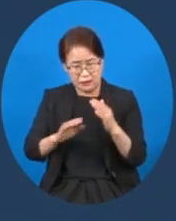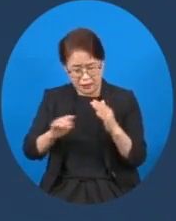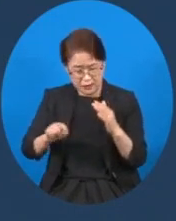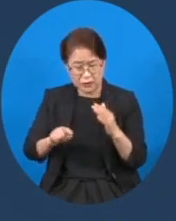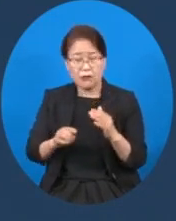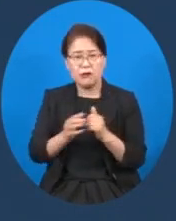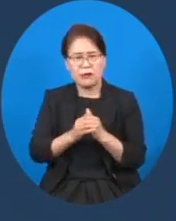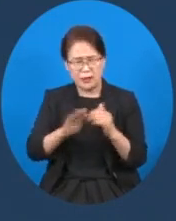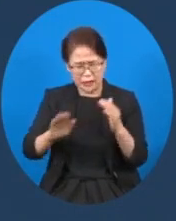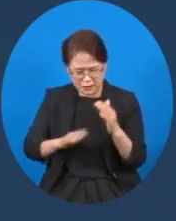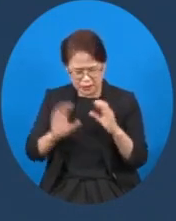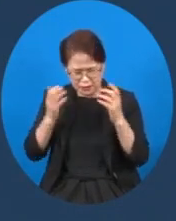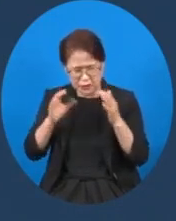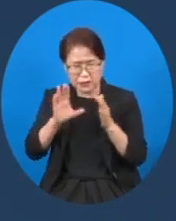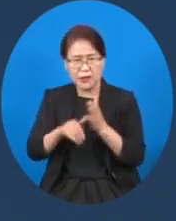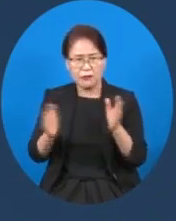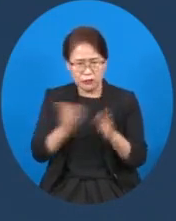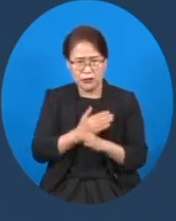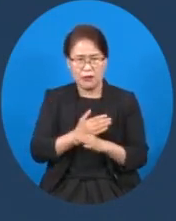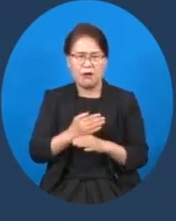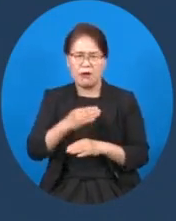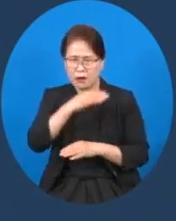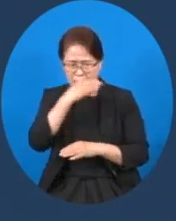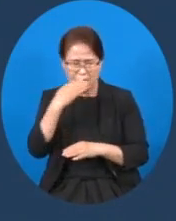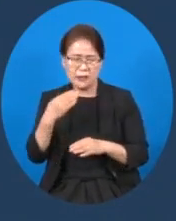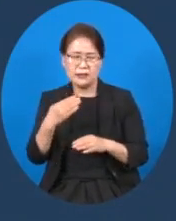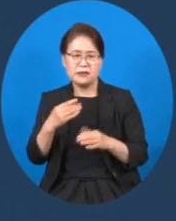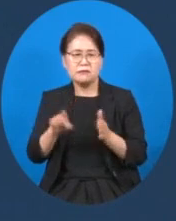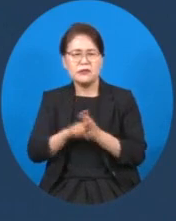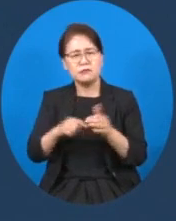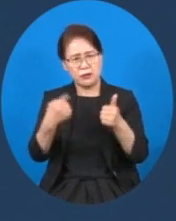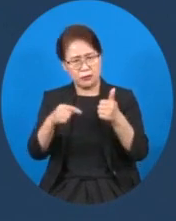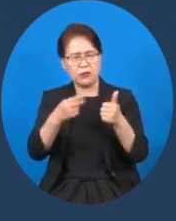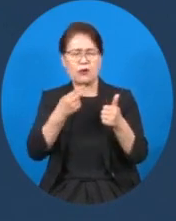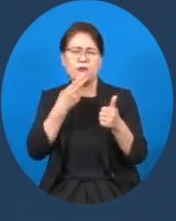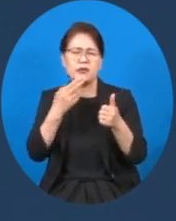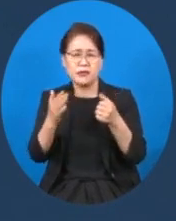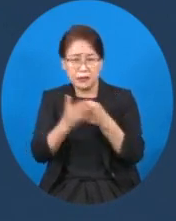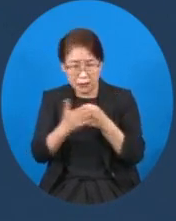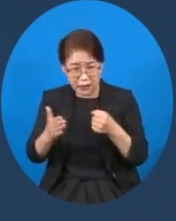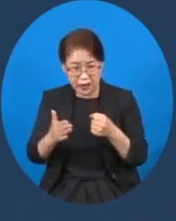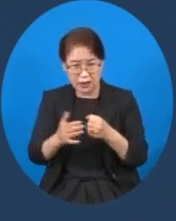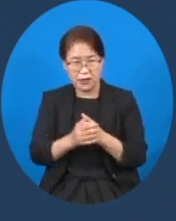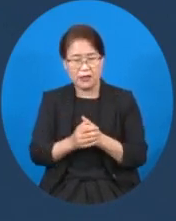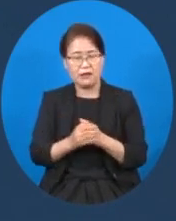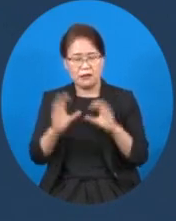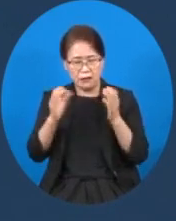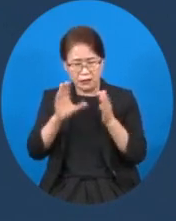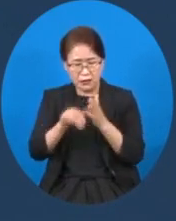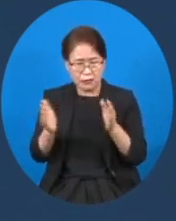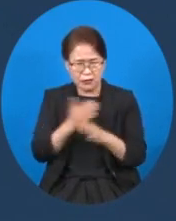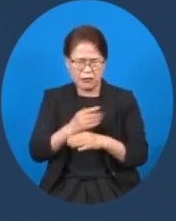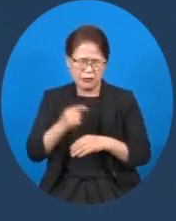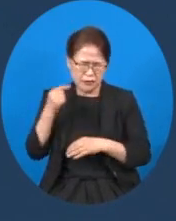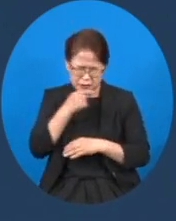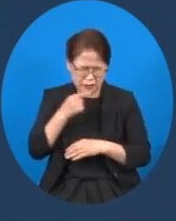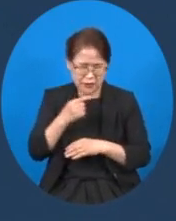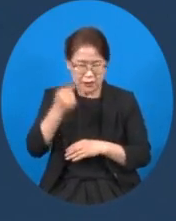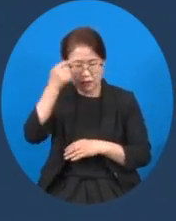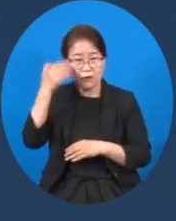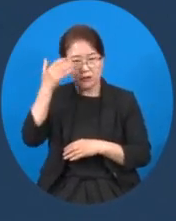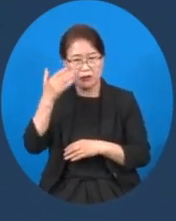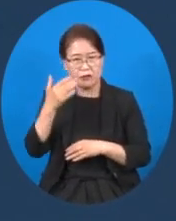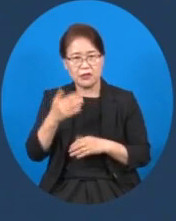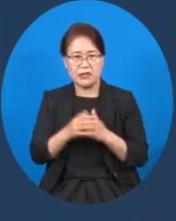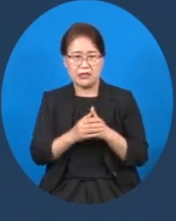교육을 제대로 받지 않았기 때문에 그래요. 우리가 우리의 가정에서부터 어릴 때부터 철저하게 영적인